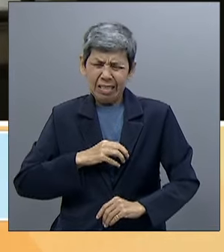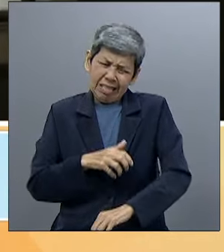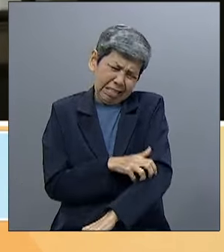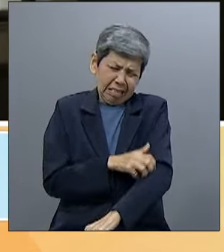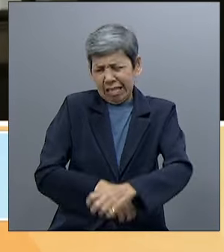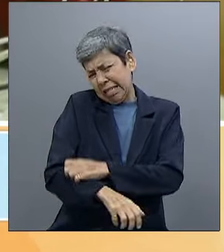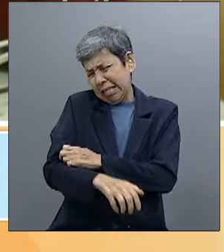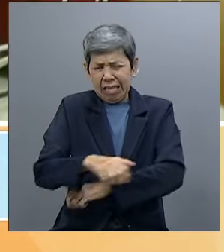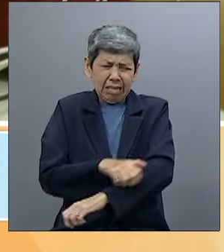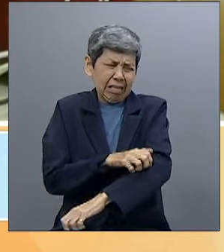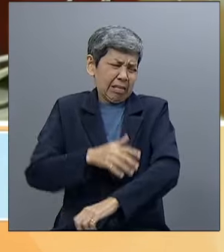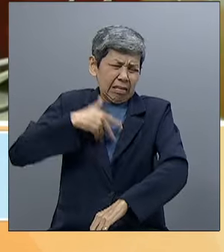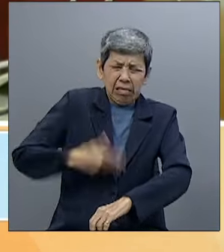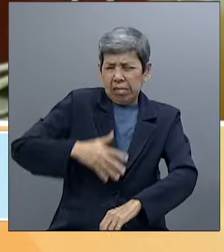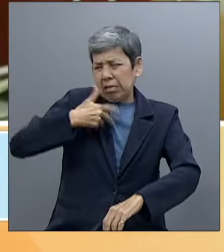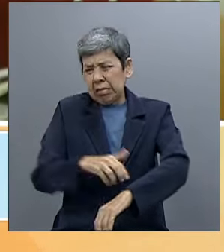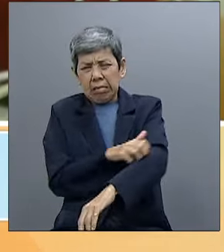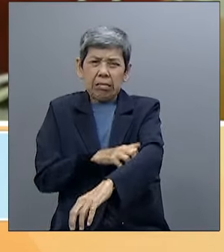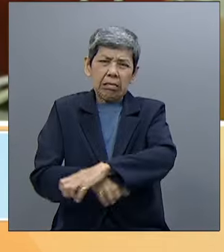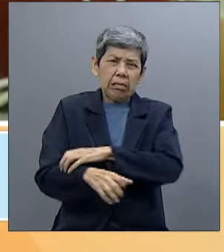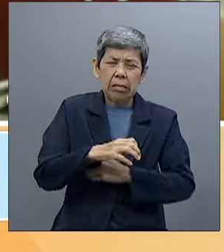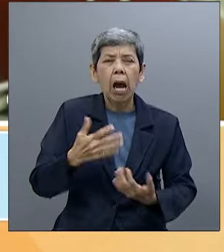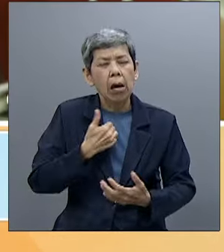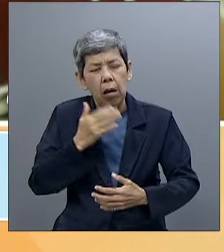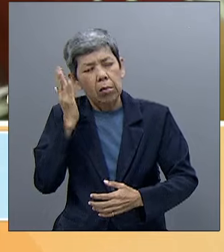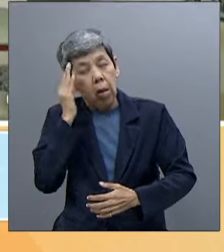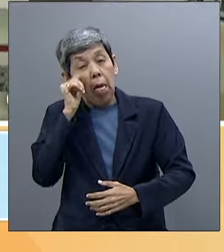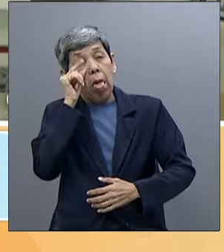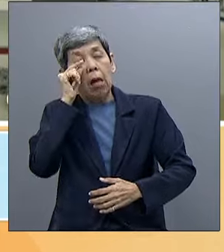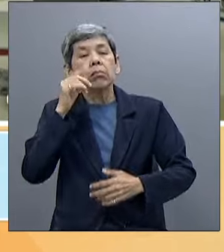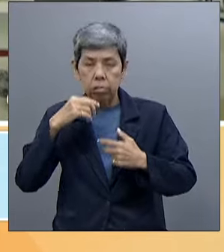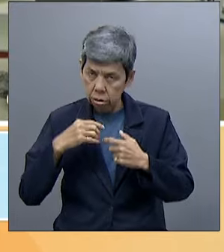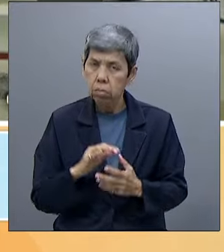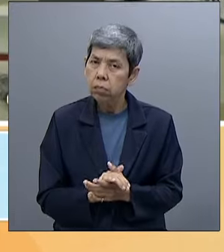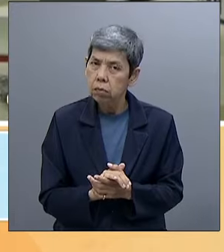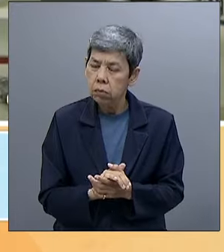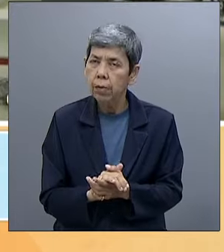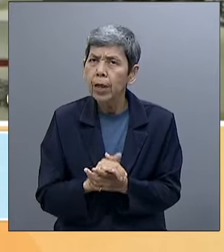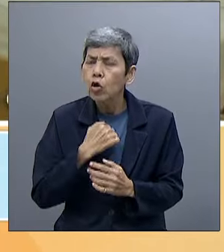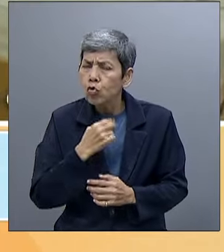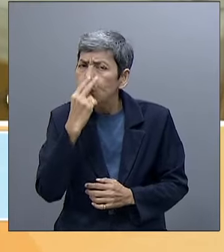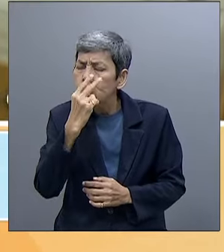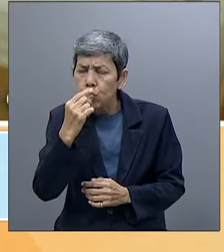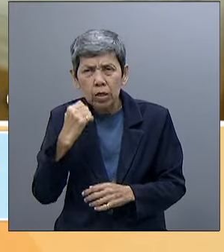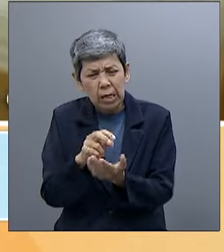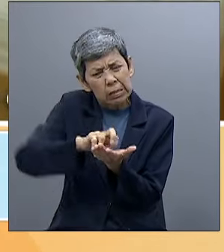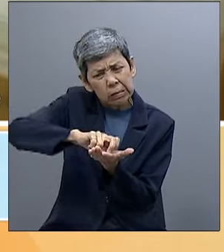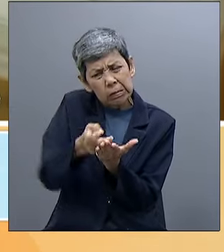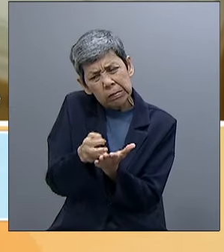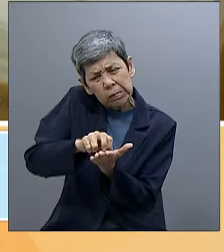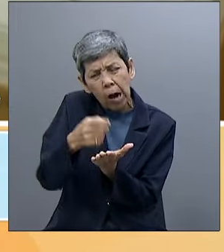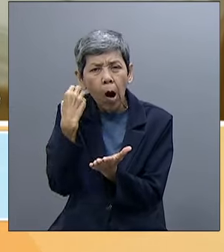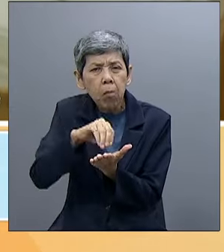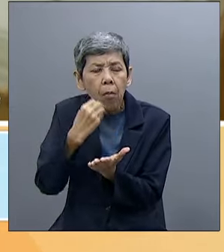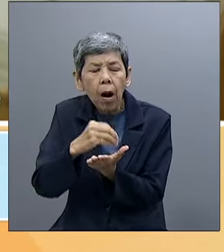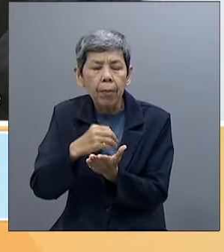ยิกในขารู้สึกไม่สุขสบายก็จะทำให้เข้าสู่การนอนได้ยากนะคะเอ่อแล้วต้องรู้ต้องขยับอยู่ตลอดเวลาก็จะ